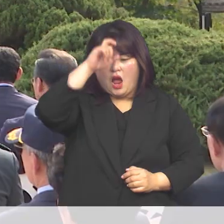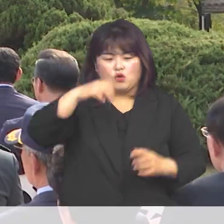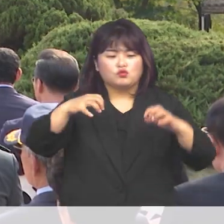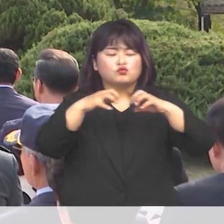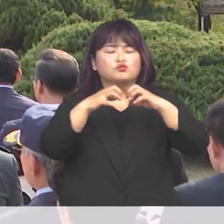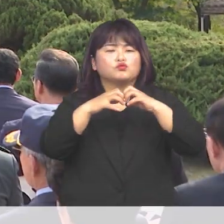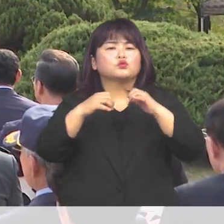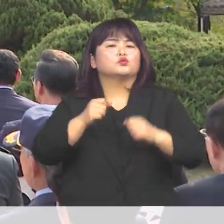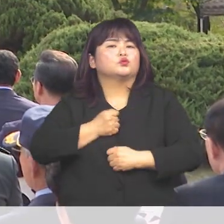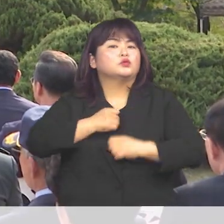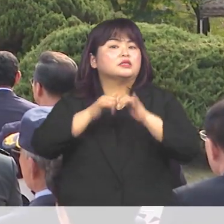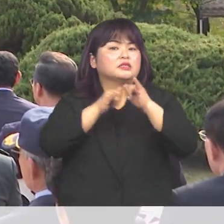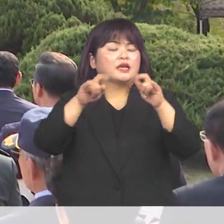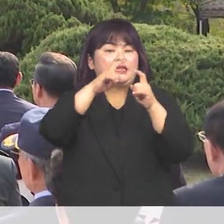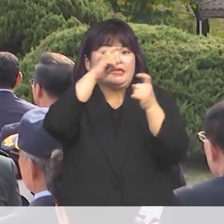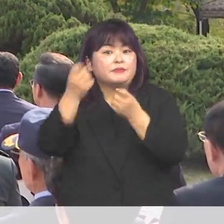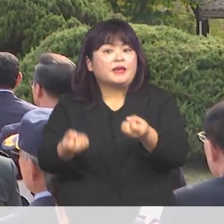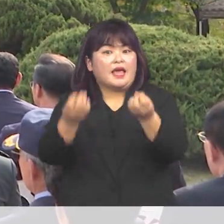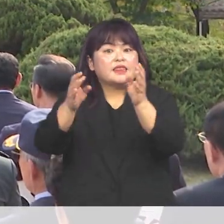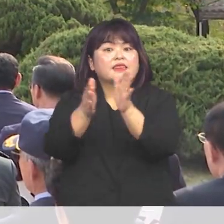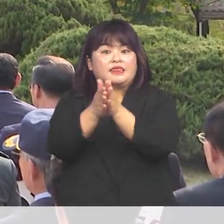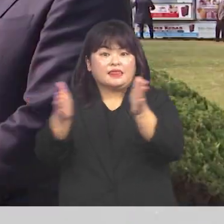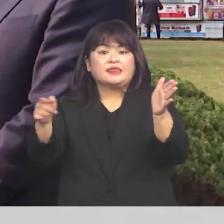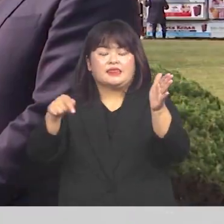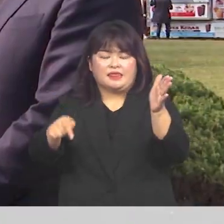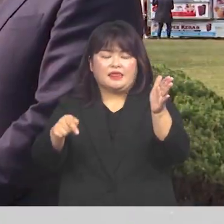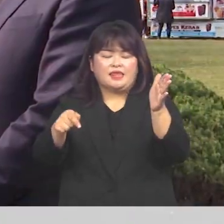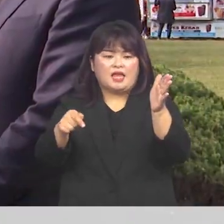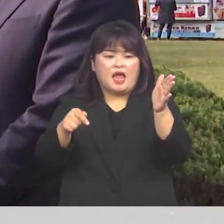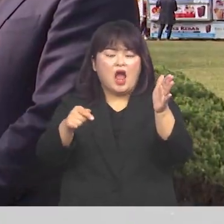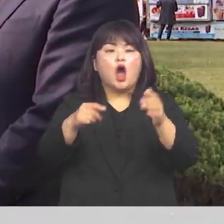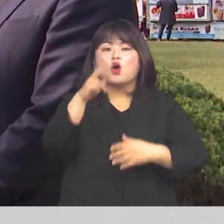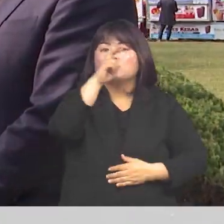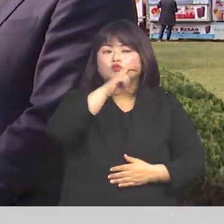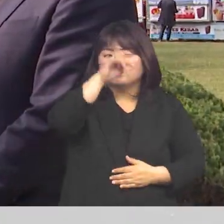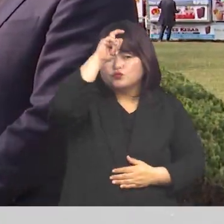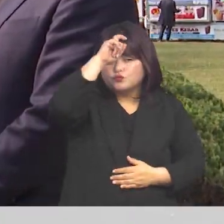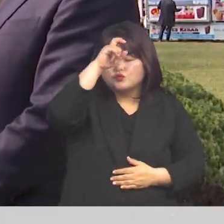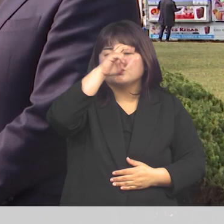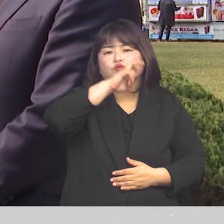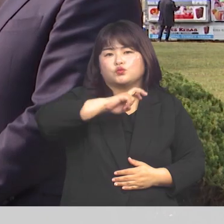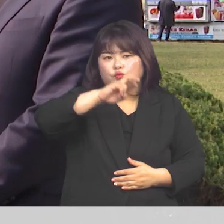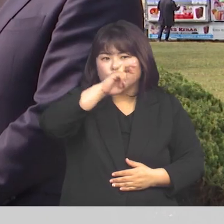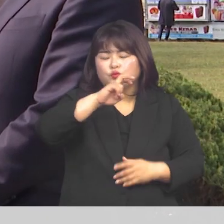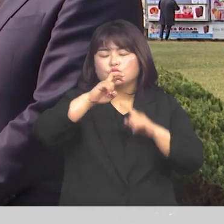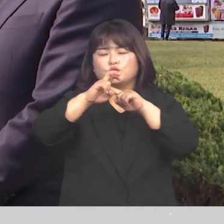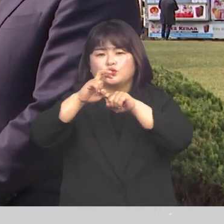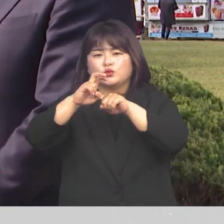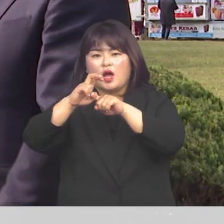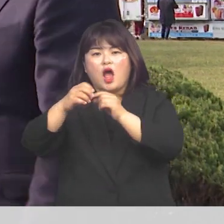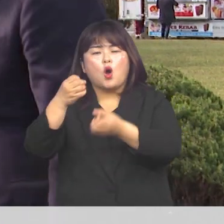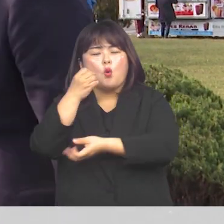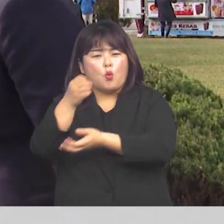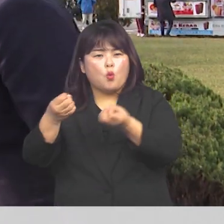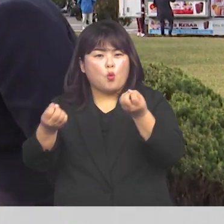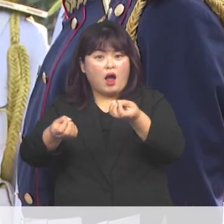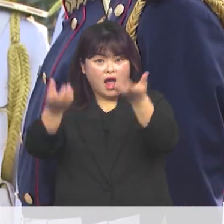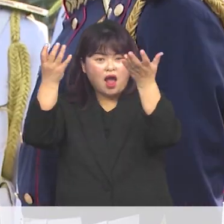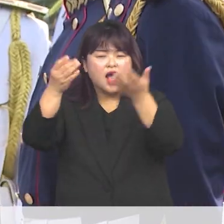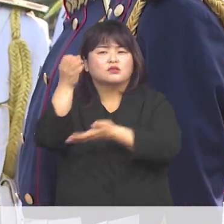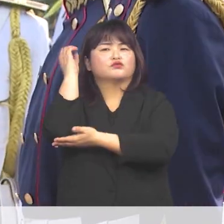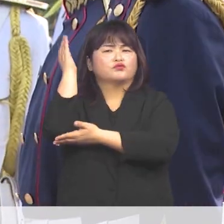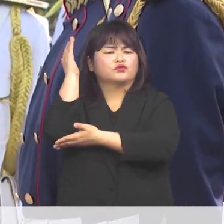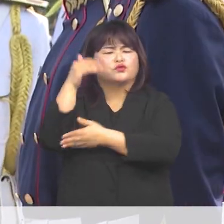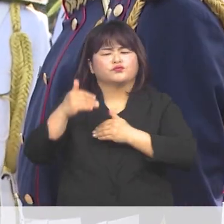행사에 참석했습니다. 행사는 애국가와 튀르키예 국가직창, 묵념 및 헌화, 환영사와 추도사, 전투